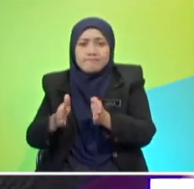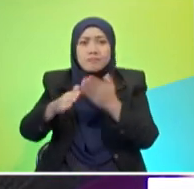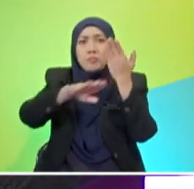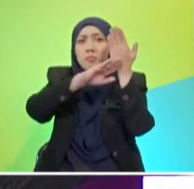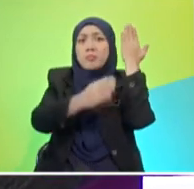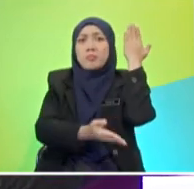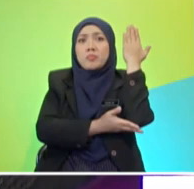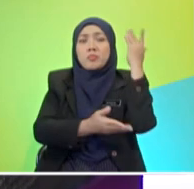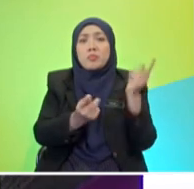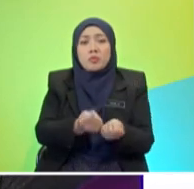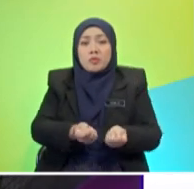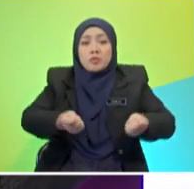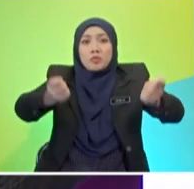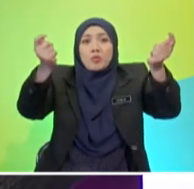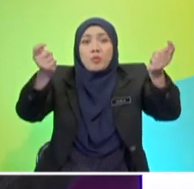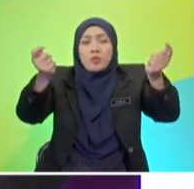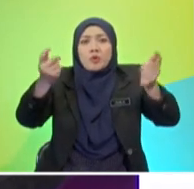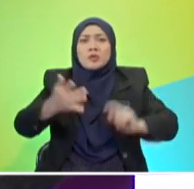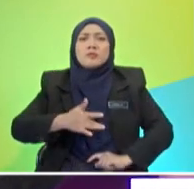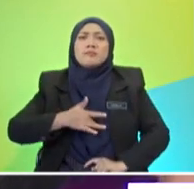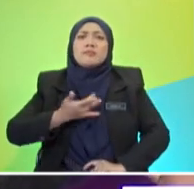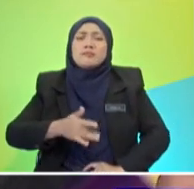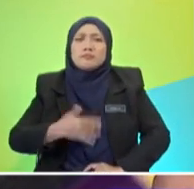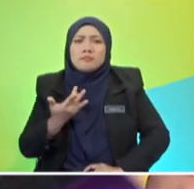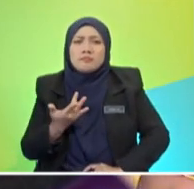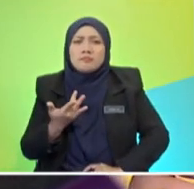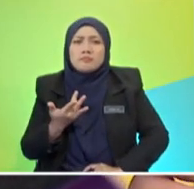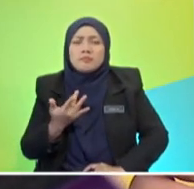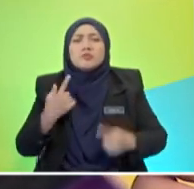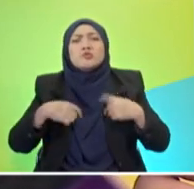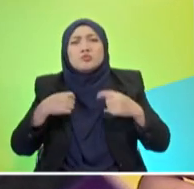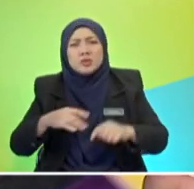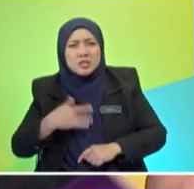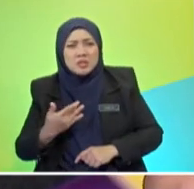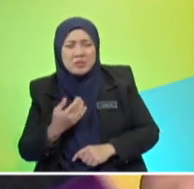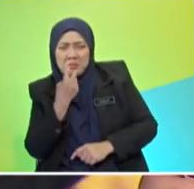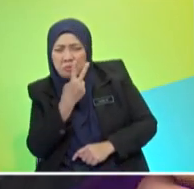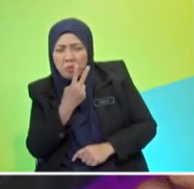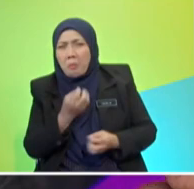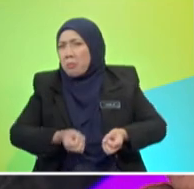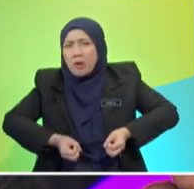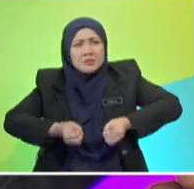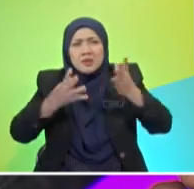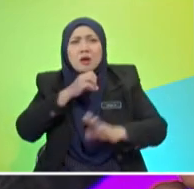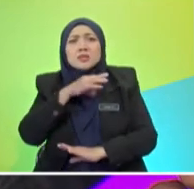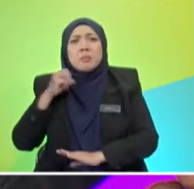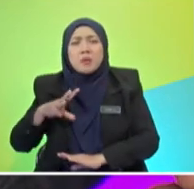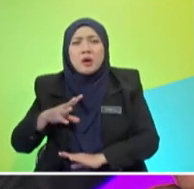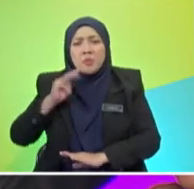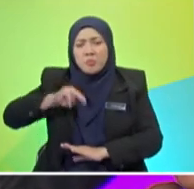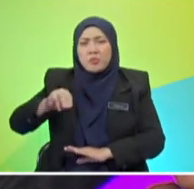jawab, cuba murid-murid pun ramalkan. Kalau kita biasa selalu kat tempat yang banyak sampah, selalunya Sean buat apa? Murid-murid buat